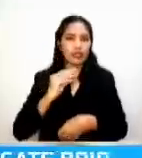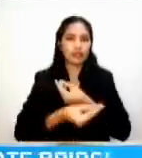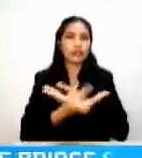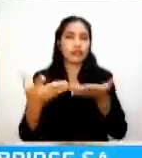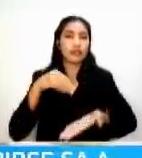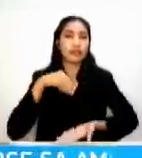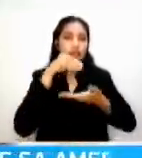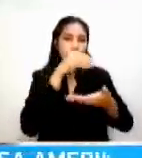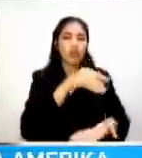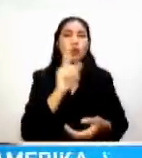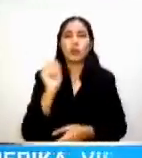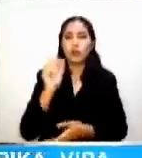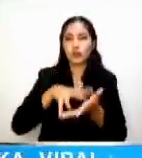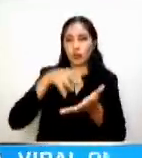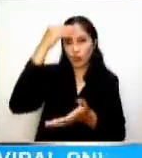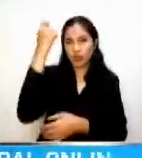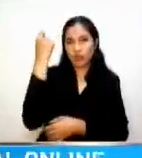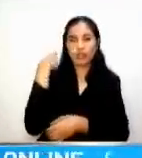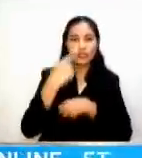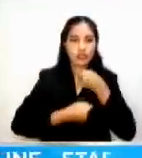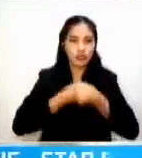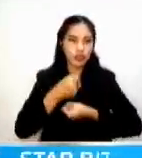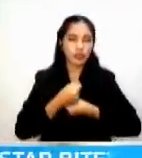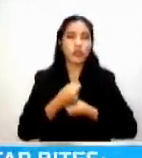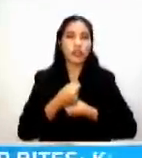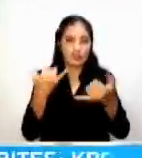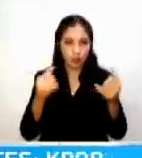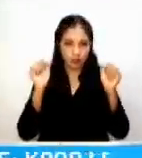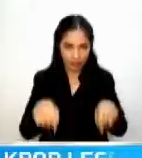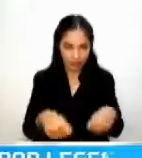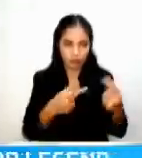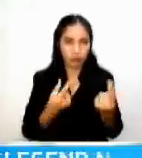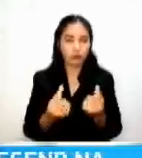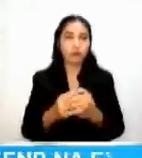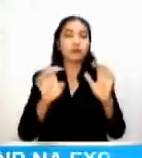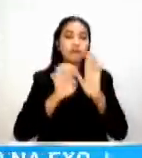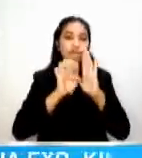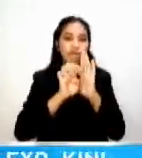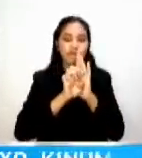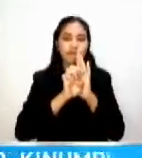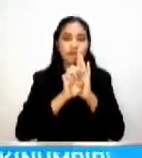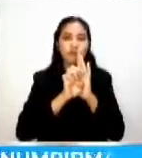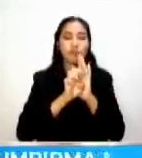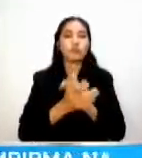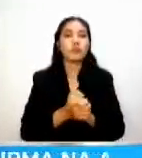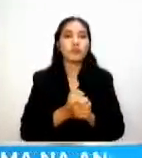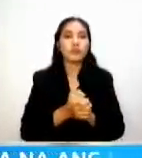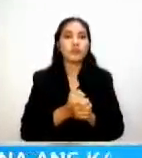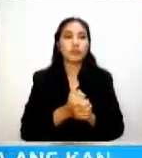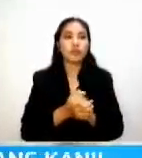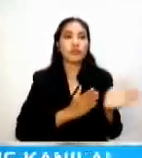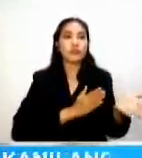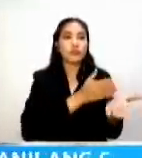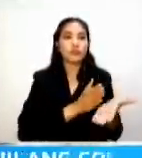lessons doon na pwedeng magawa ngayon? Although ngayon, ginagawa na ito. For example, yung pamimigay ng bahay-bahay. Ito ho ba'y